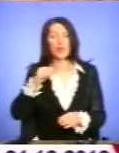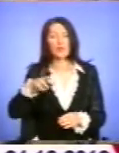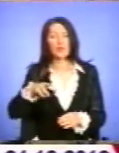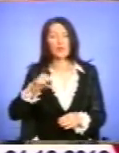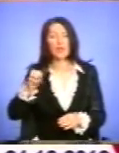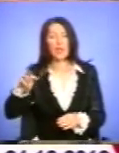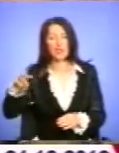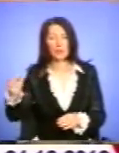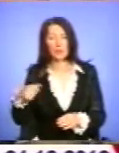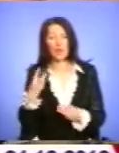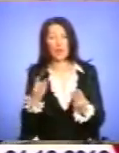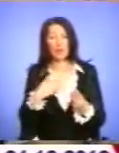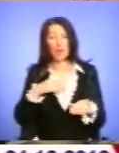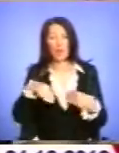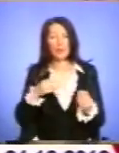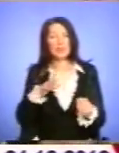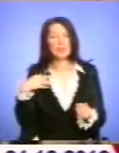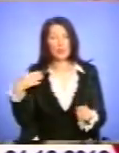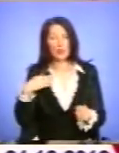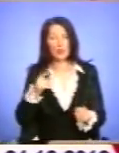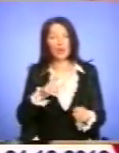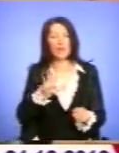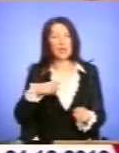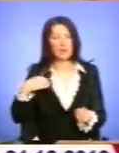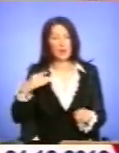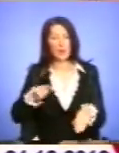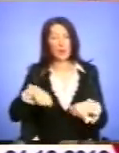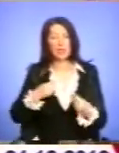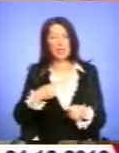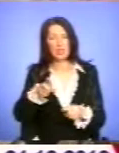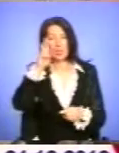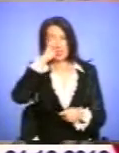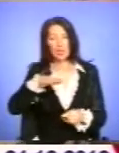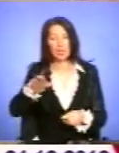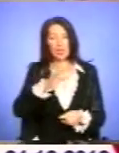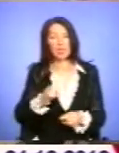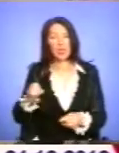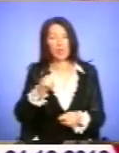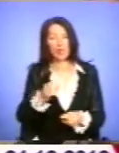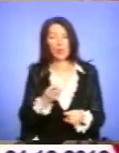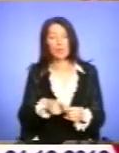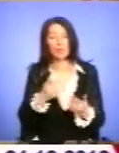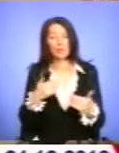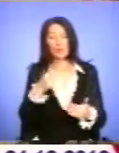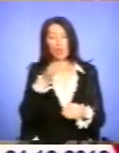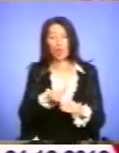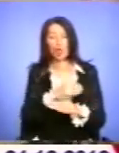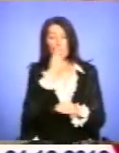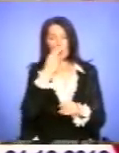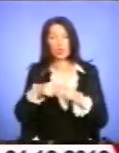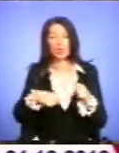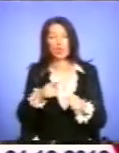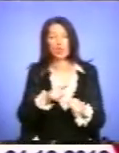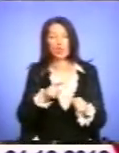Львову його передали інші країни Європи. Це стало доброю традицією, що пластуни передають цей